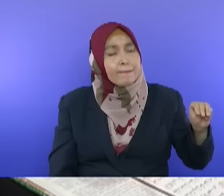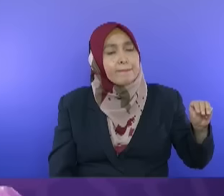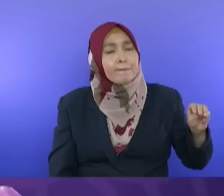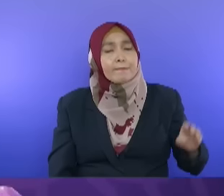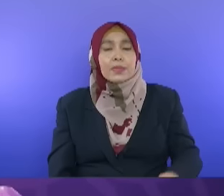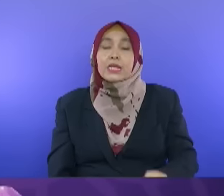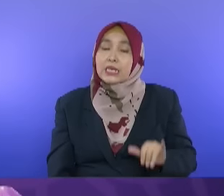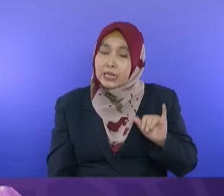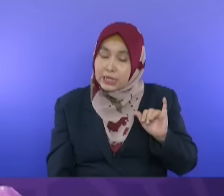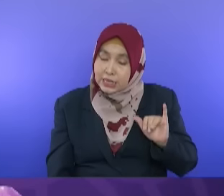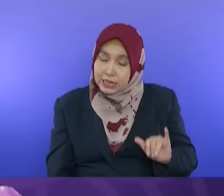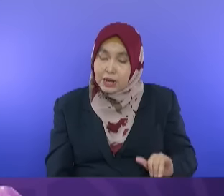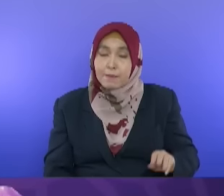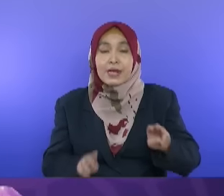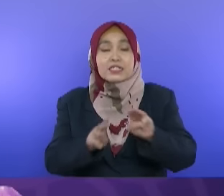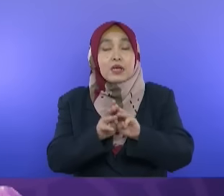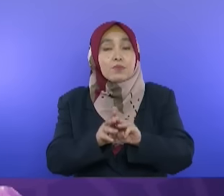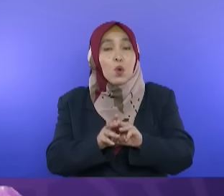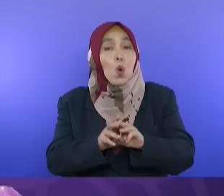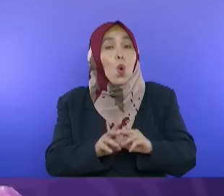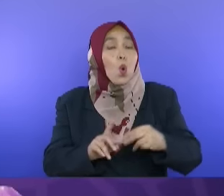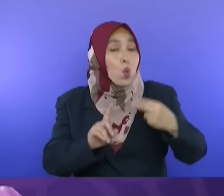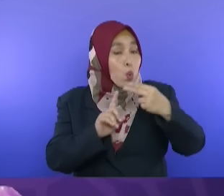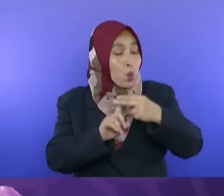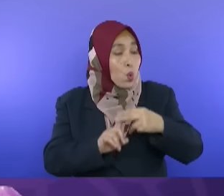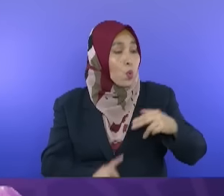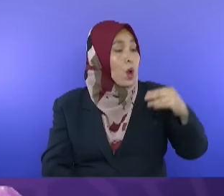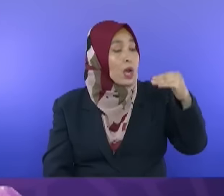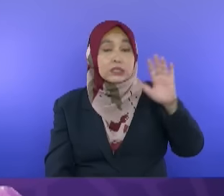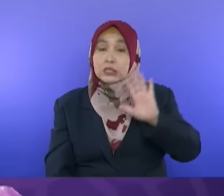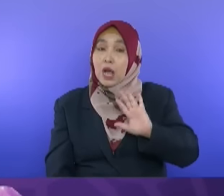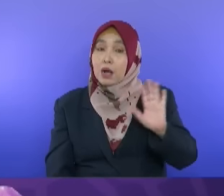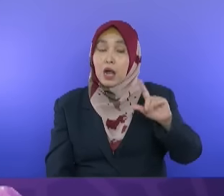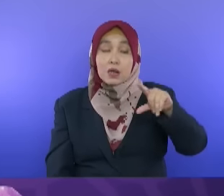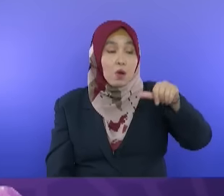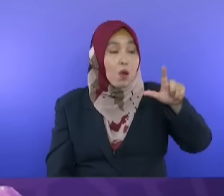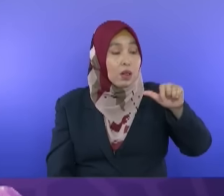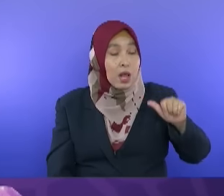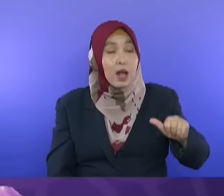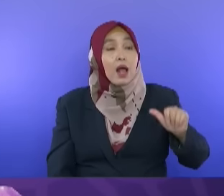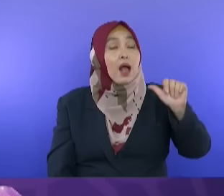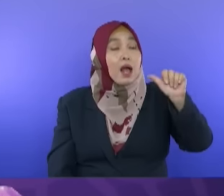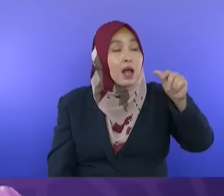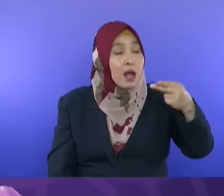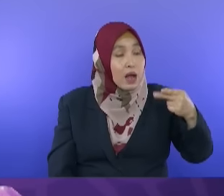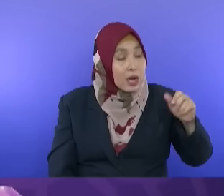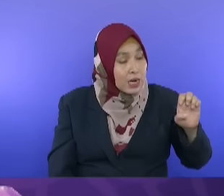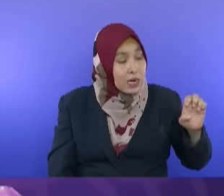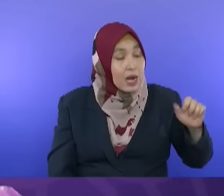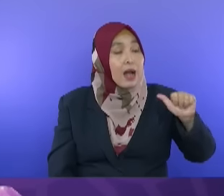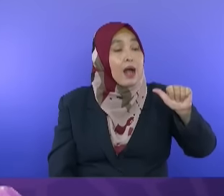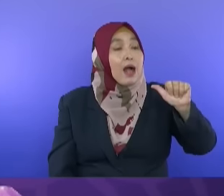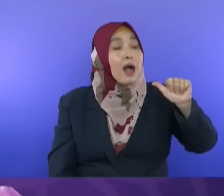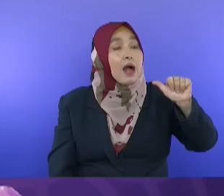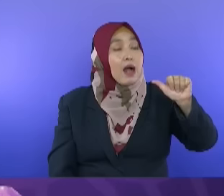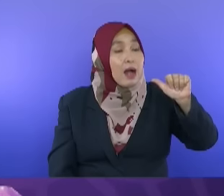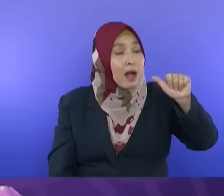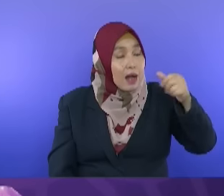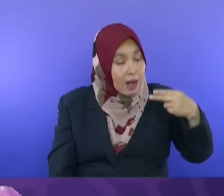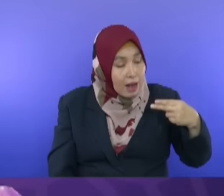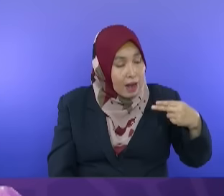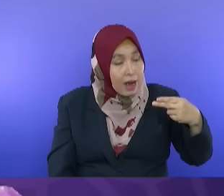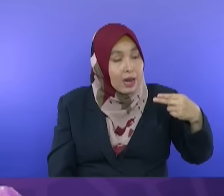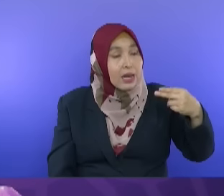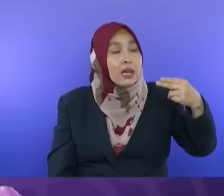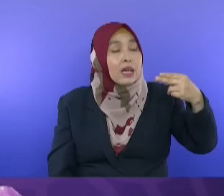huruf H dengan kita qolqolah dan huruf ha kadang-kadang tidak betul sudah